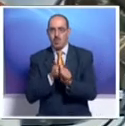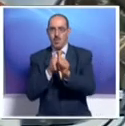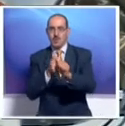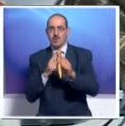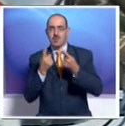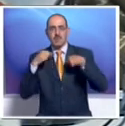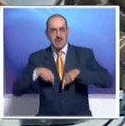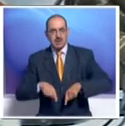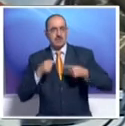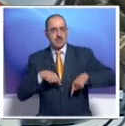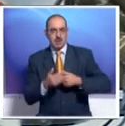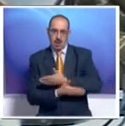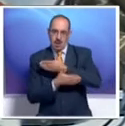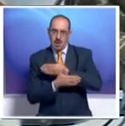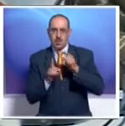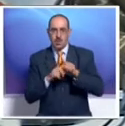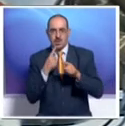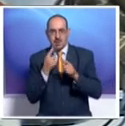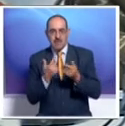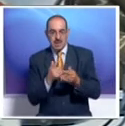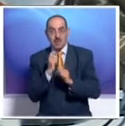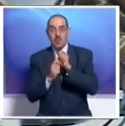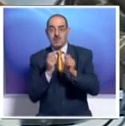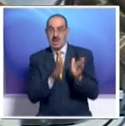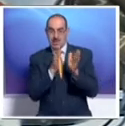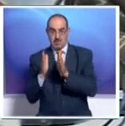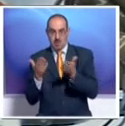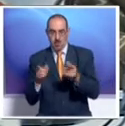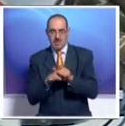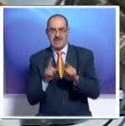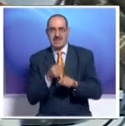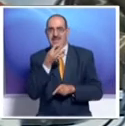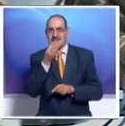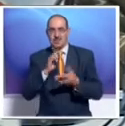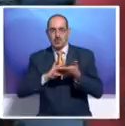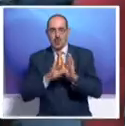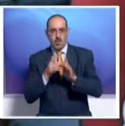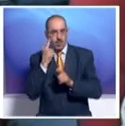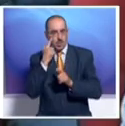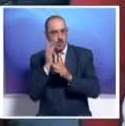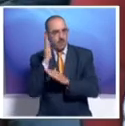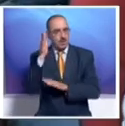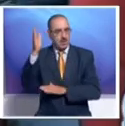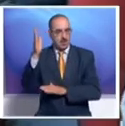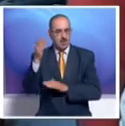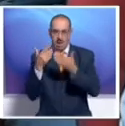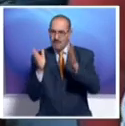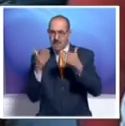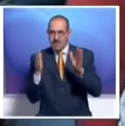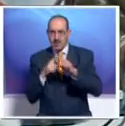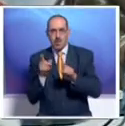الدولة في هذه المرحلة الانتقالية، مع الإشارة إلى أن كافة الآفاق الممكنة تبقى